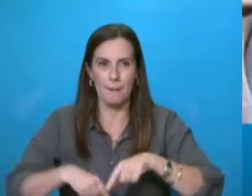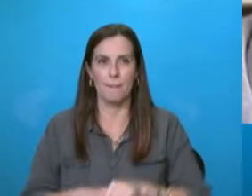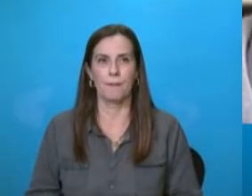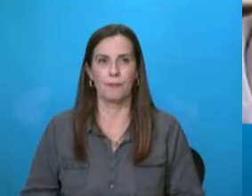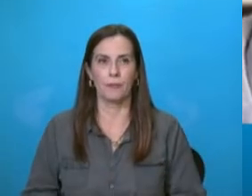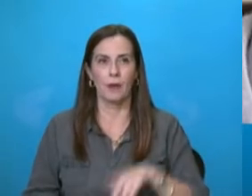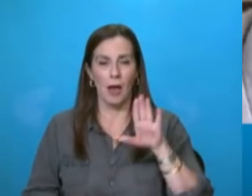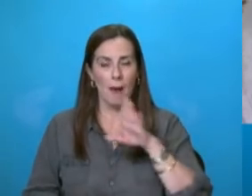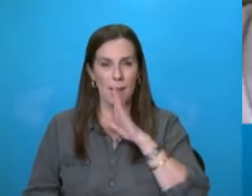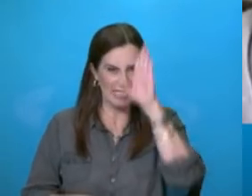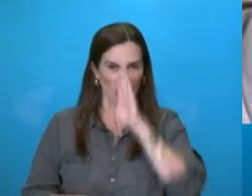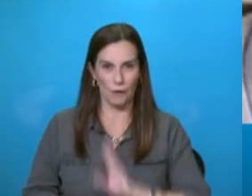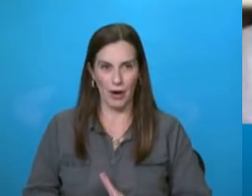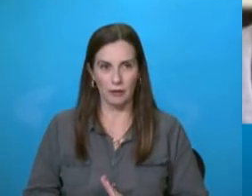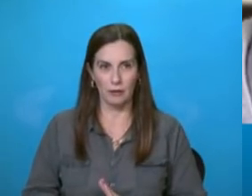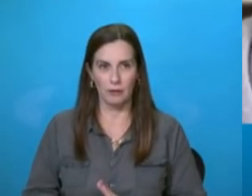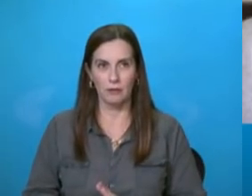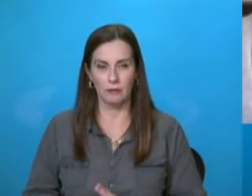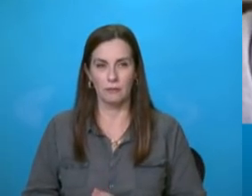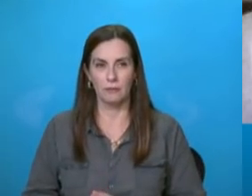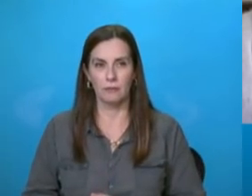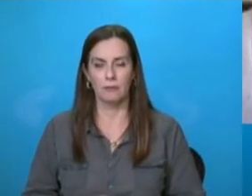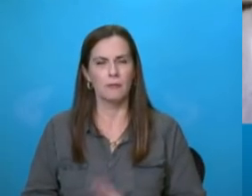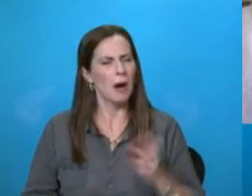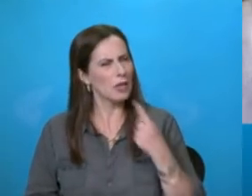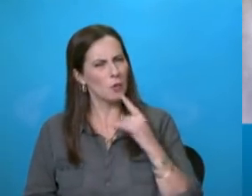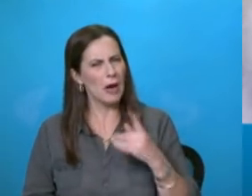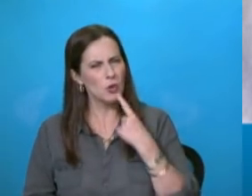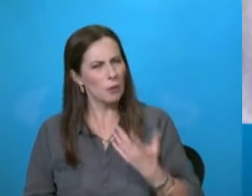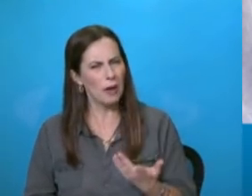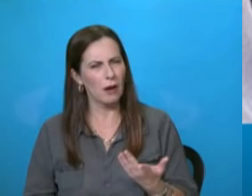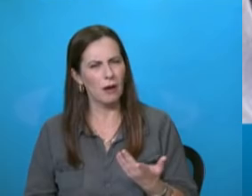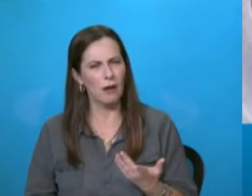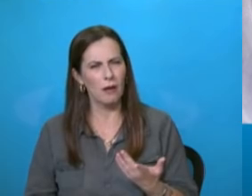עם סכיזופרניה? פרנואידית. פרנואידית? מה זה אומר?